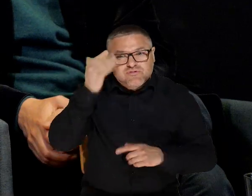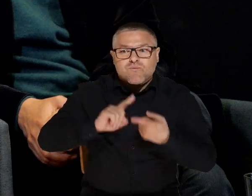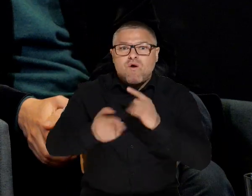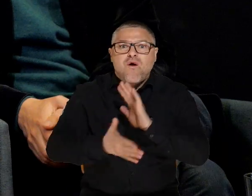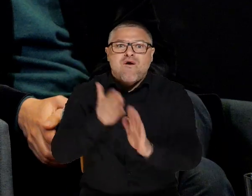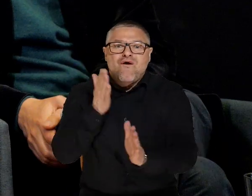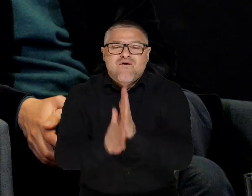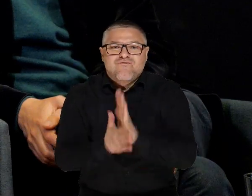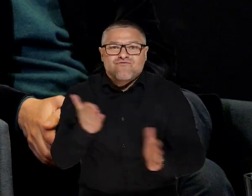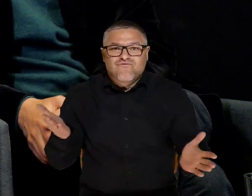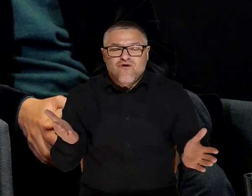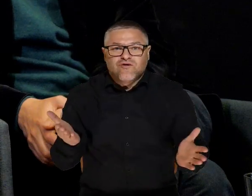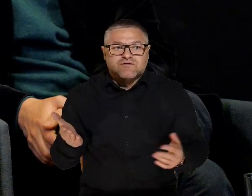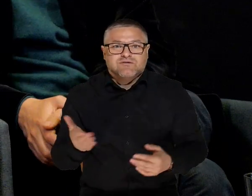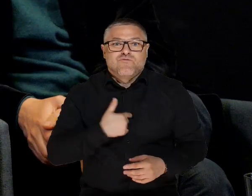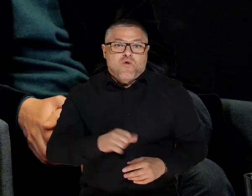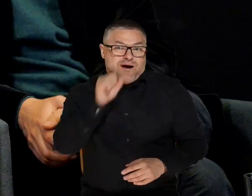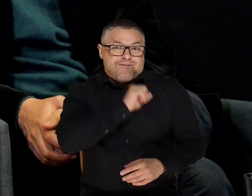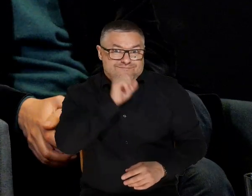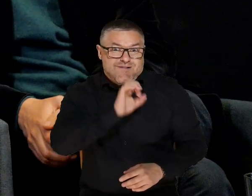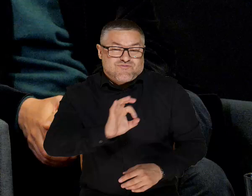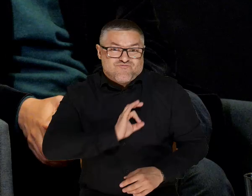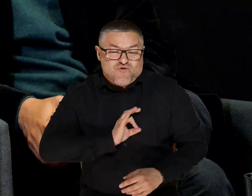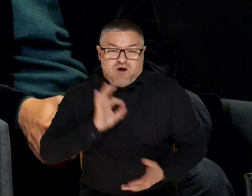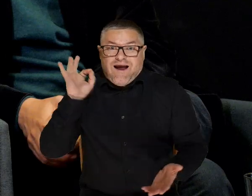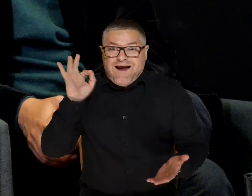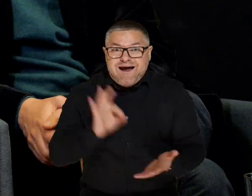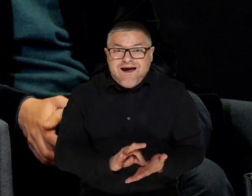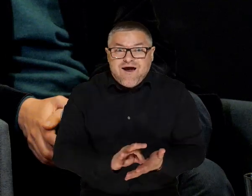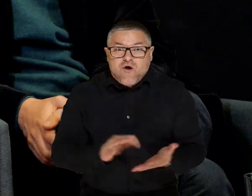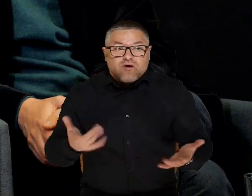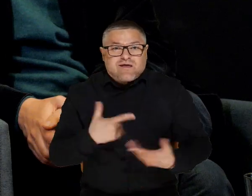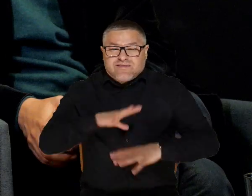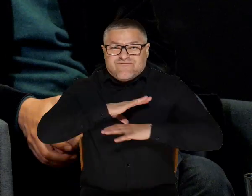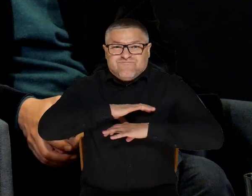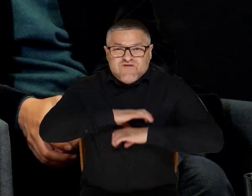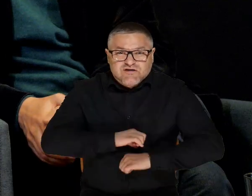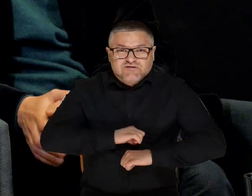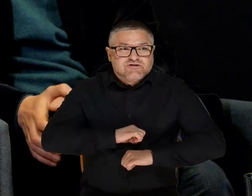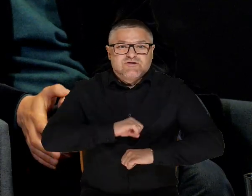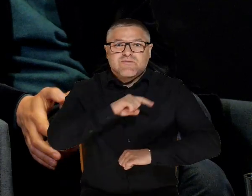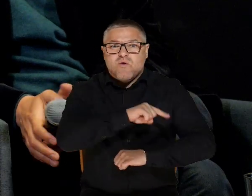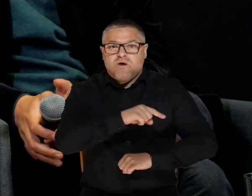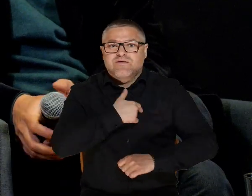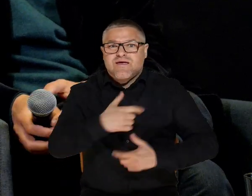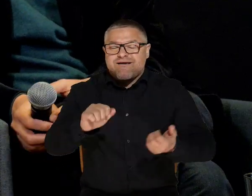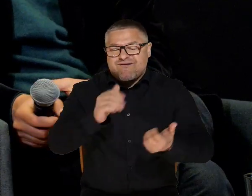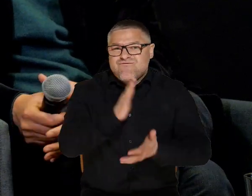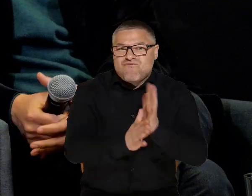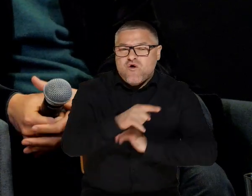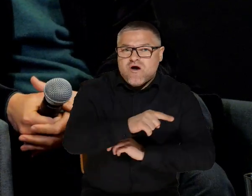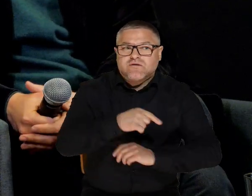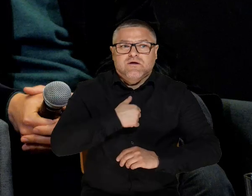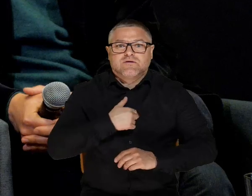wojnie to akurat też temat niebliski, no bo właśnie moja babcia jednak się jakoś nie wytrzymała tego hura optymizmu i